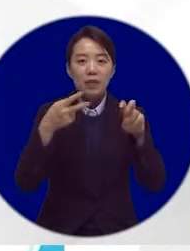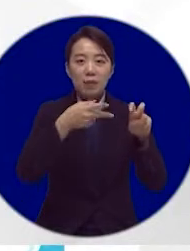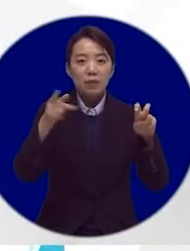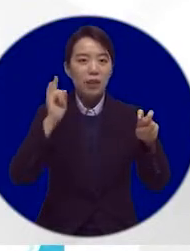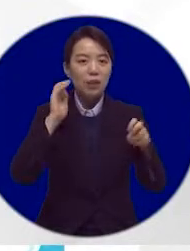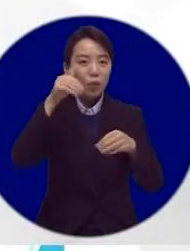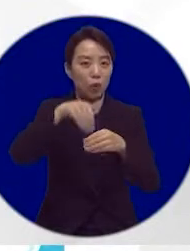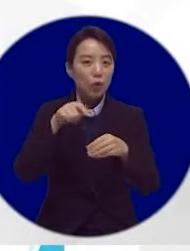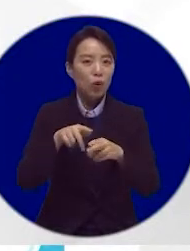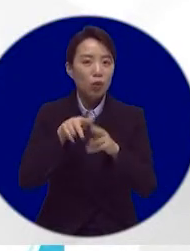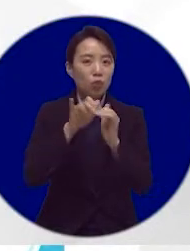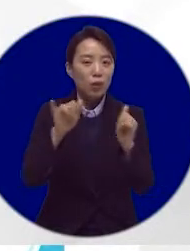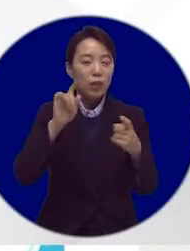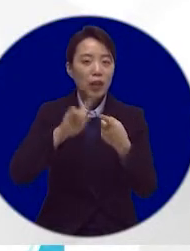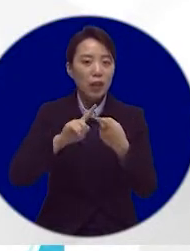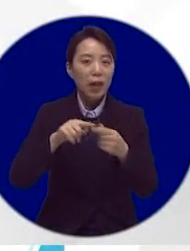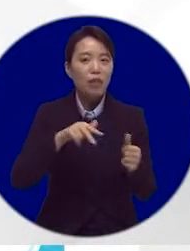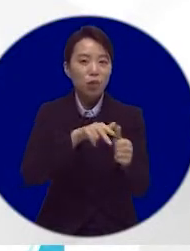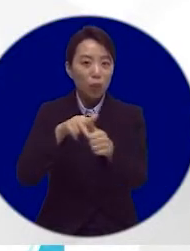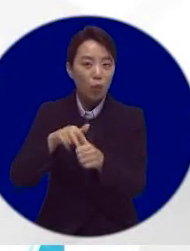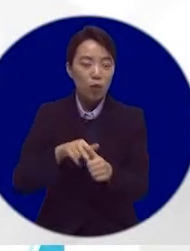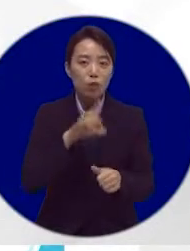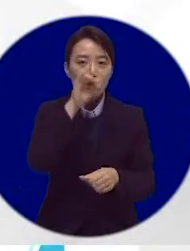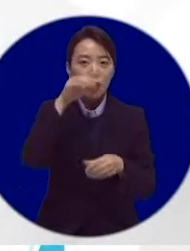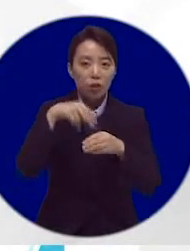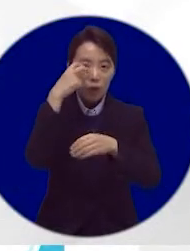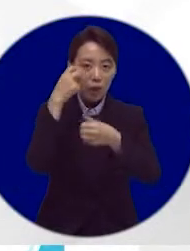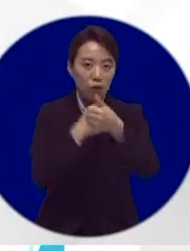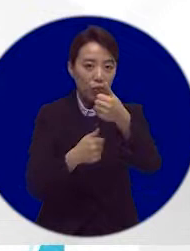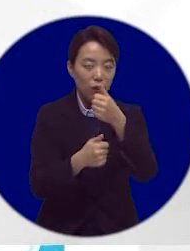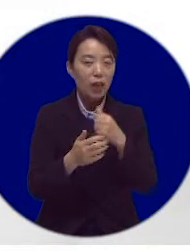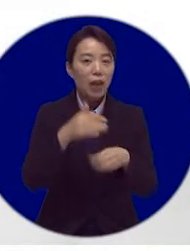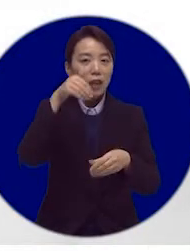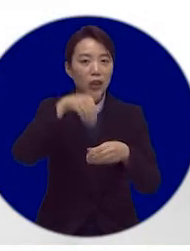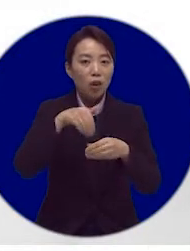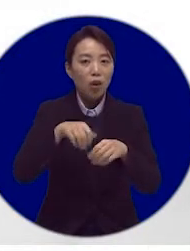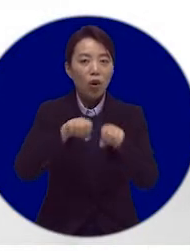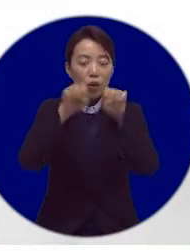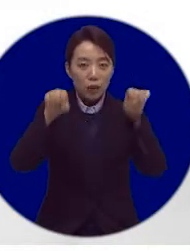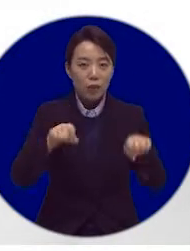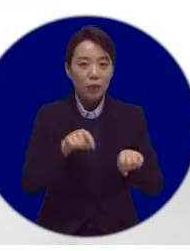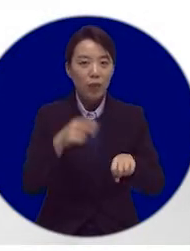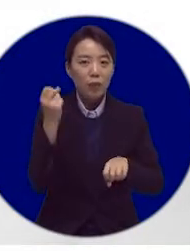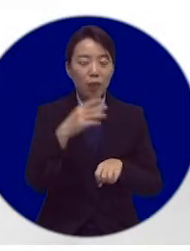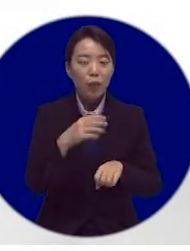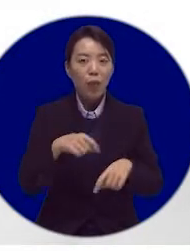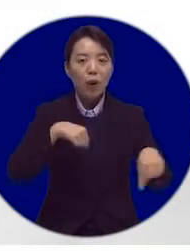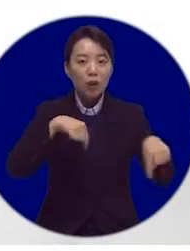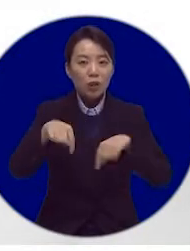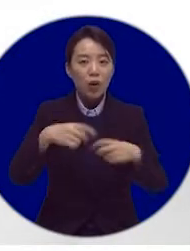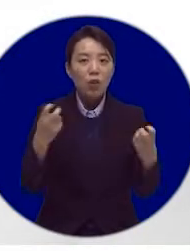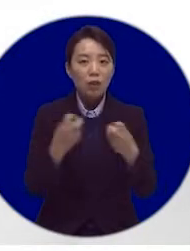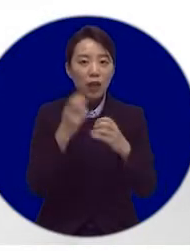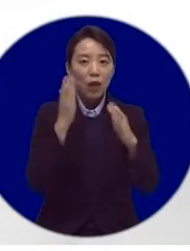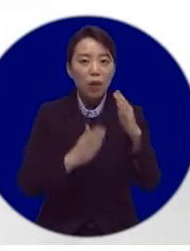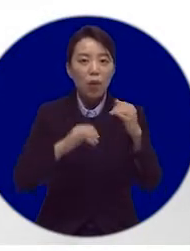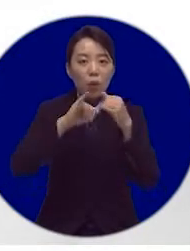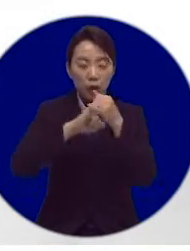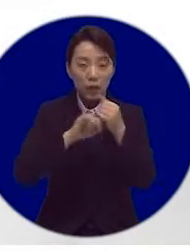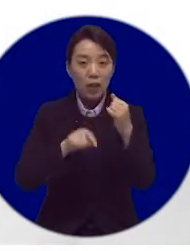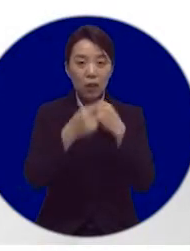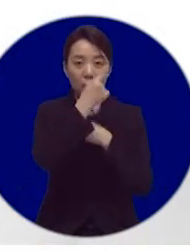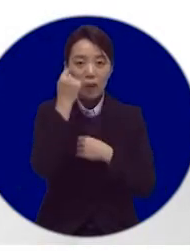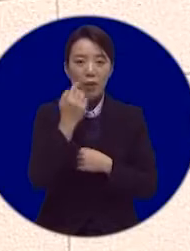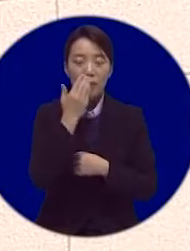제20대 대통령 선거 후보자에 대한 정보는 중앙선거관리위원회 선거통계 시스템과 정책 공약 마당에서도 확인할 수